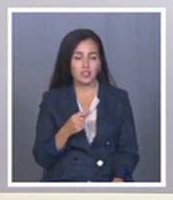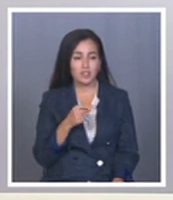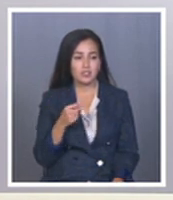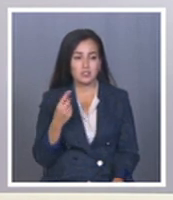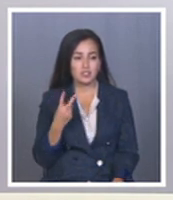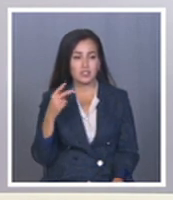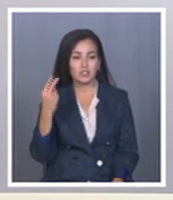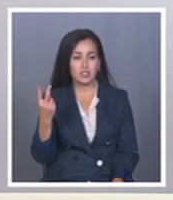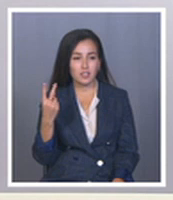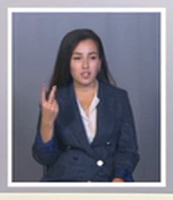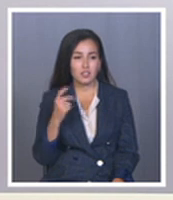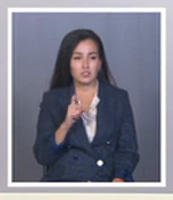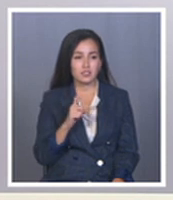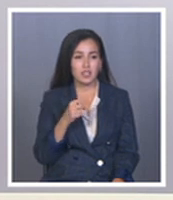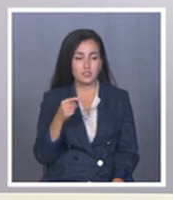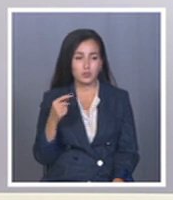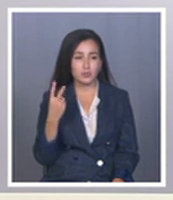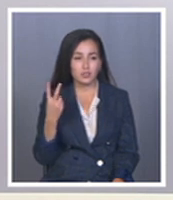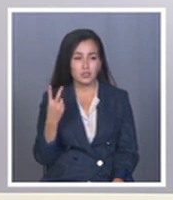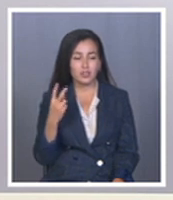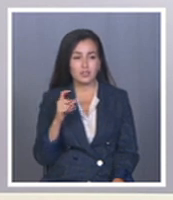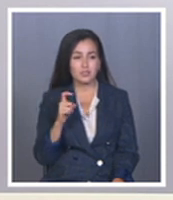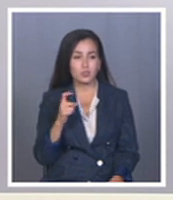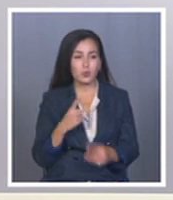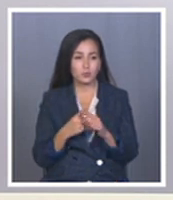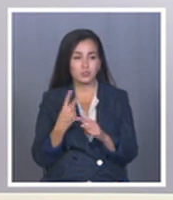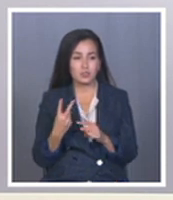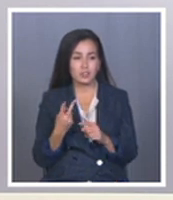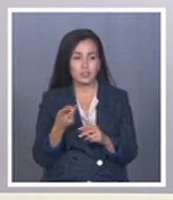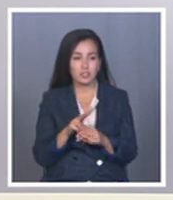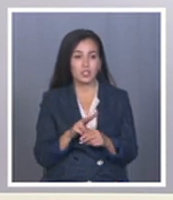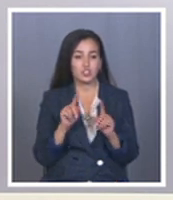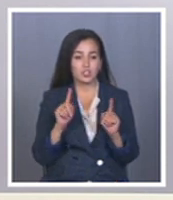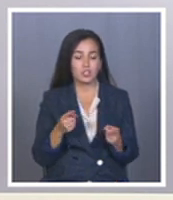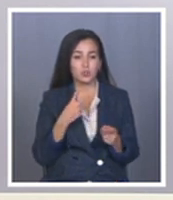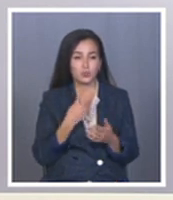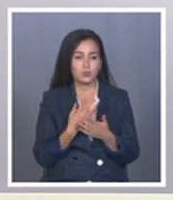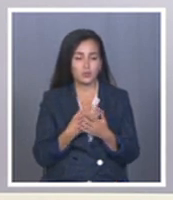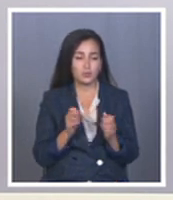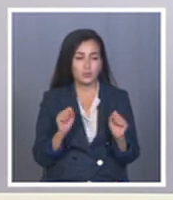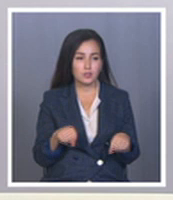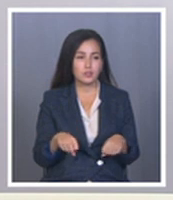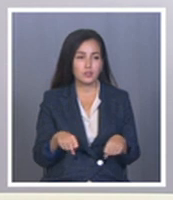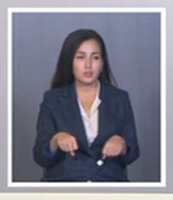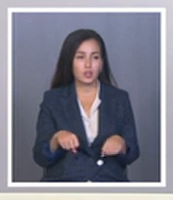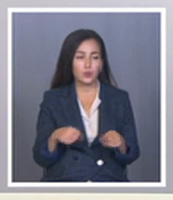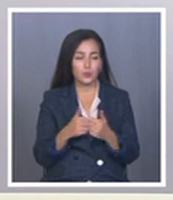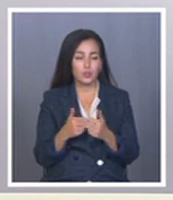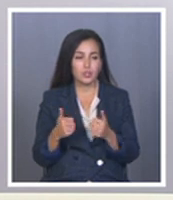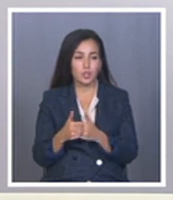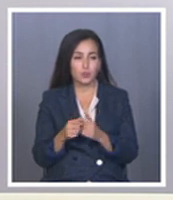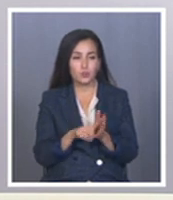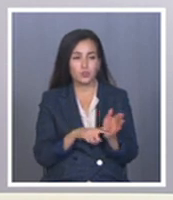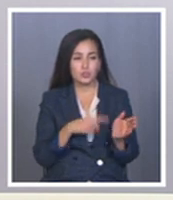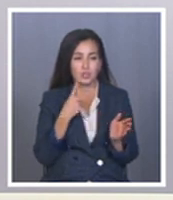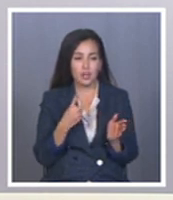біз X азайту 2, X қосу 2 деп 2 жақшаға жіктеп көрсете аламыз. Ал енді көршілес бөлшектерге қарасаңыз,